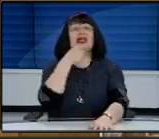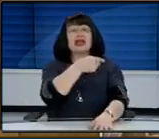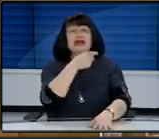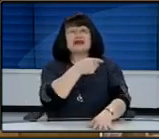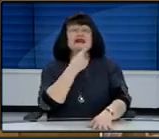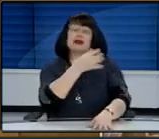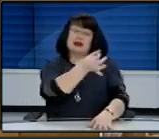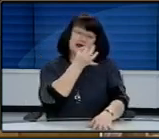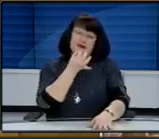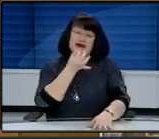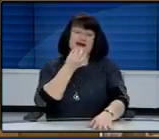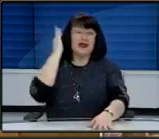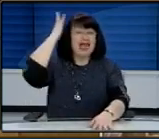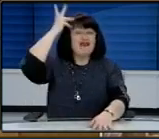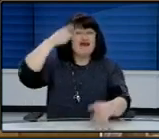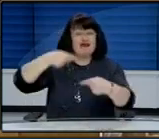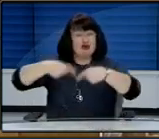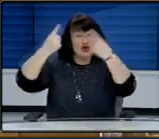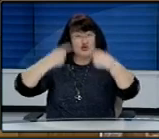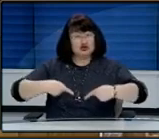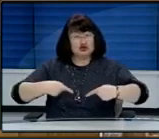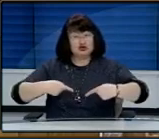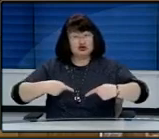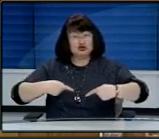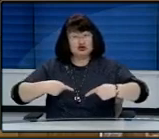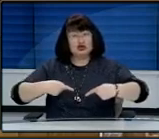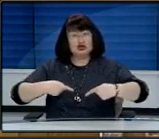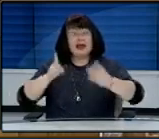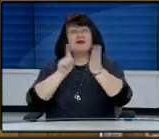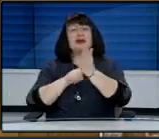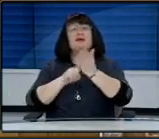αντί ο Εύρος να αποτελέσει αναπτυξιακή